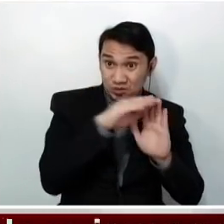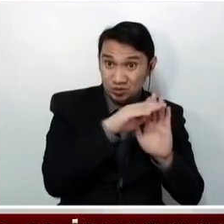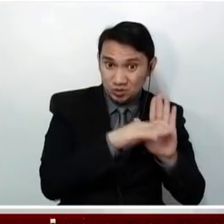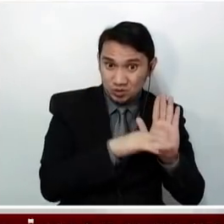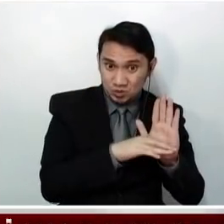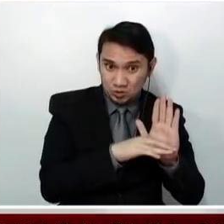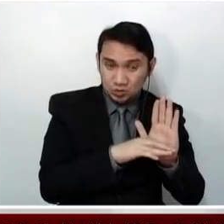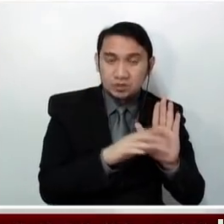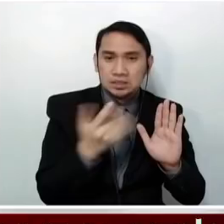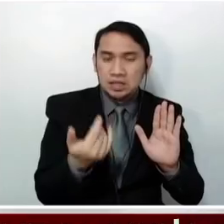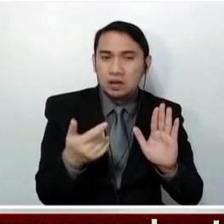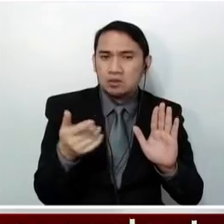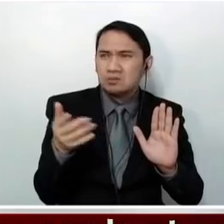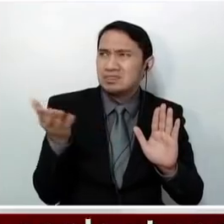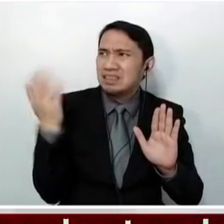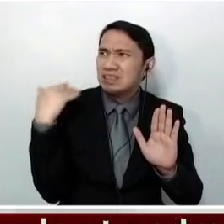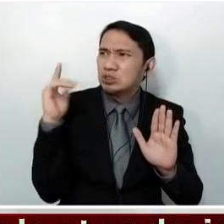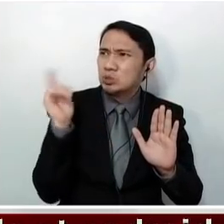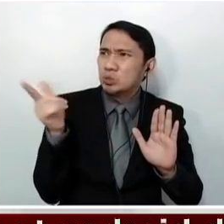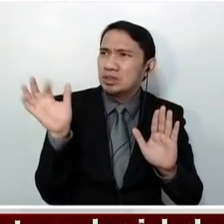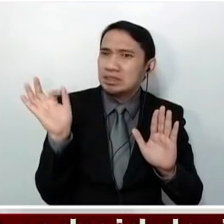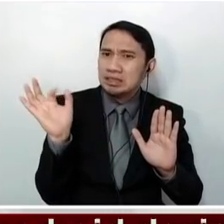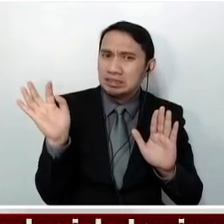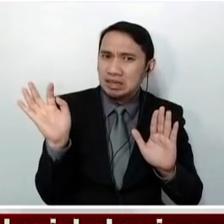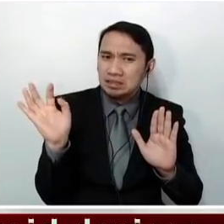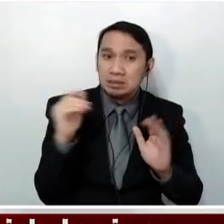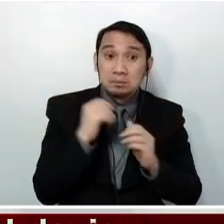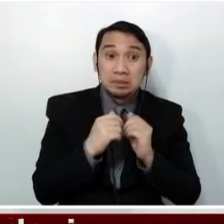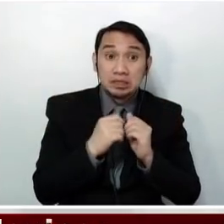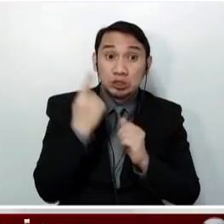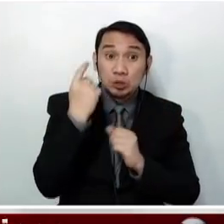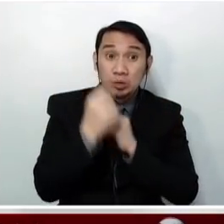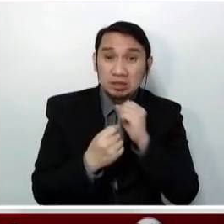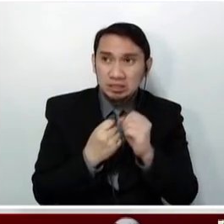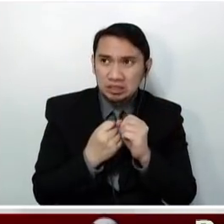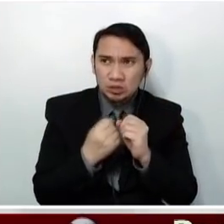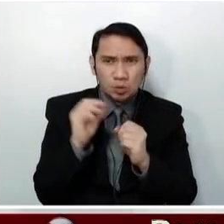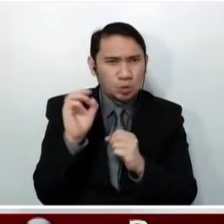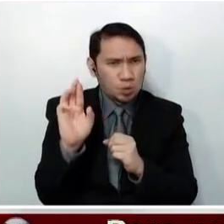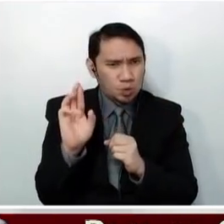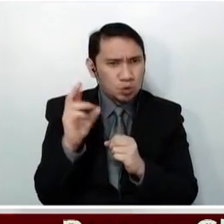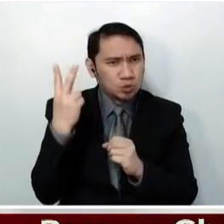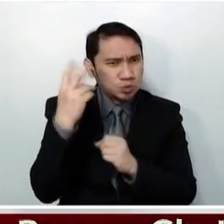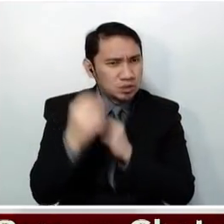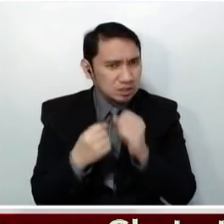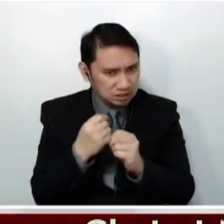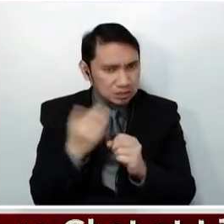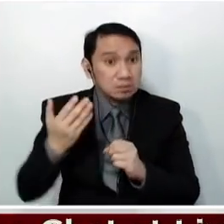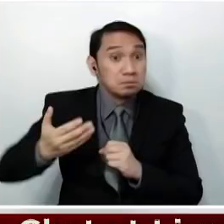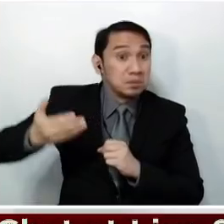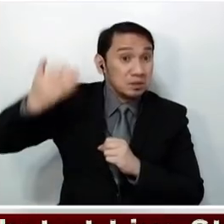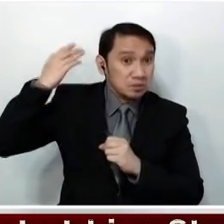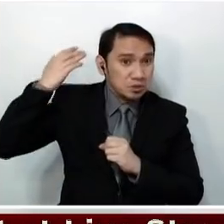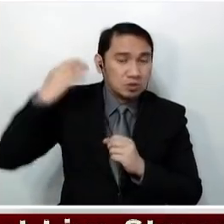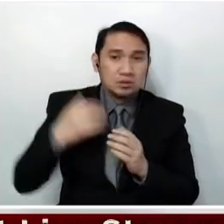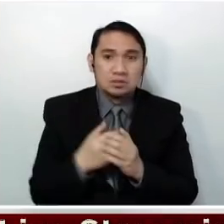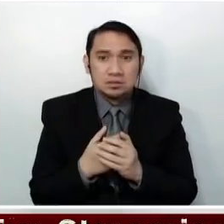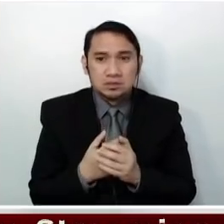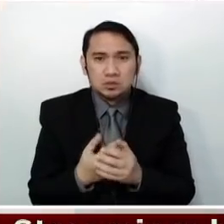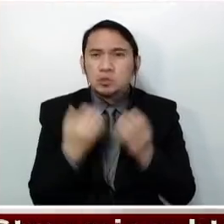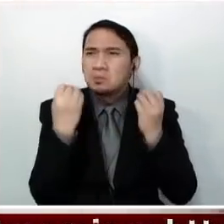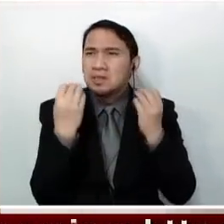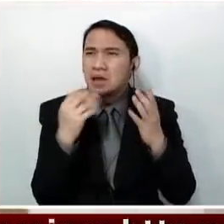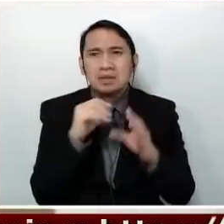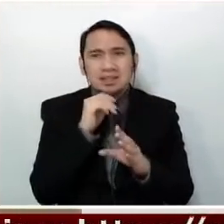ay 2019 pa, isang taon na o dalawang taon na ang tagal nito, ay maraming hindi na